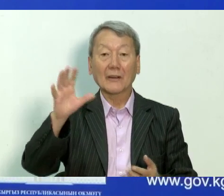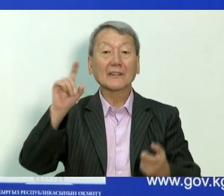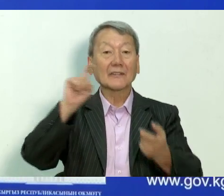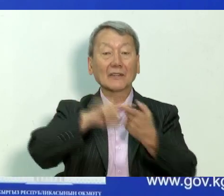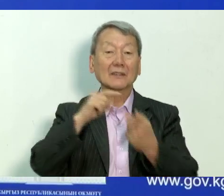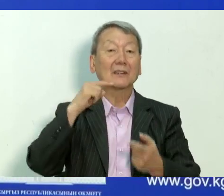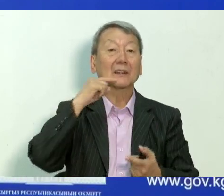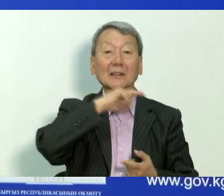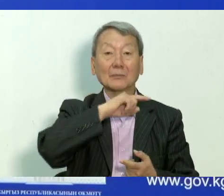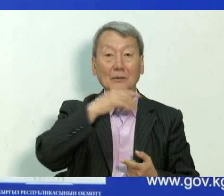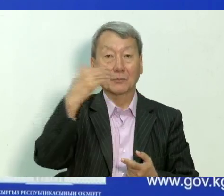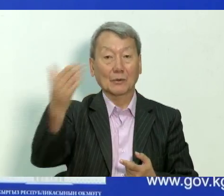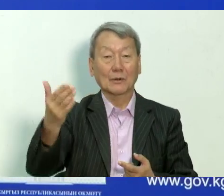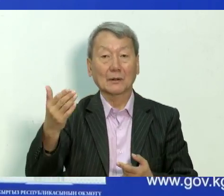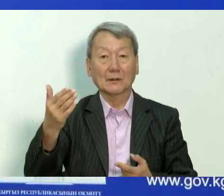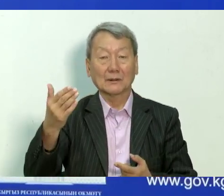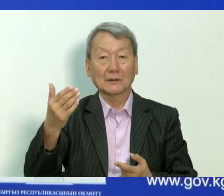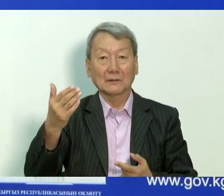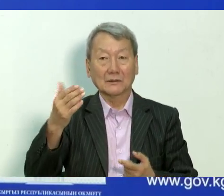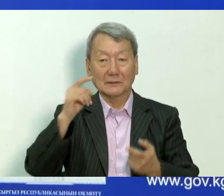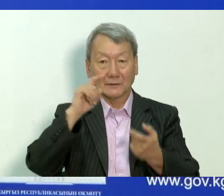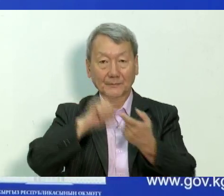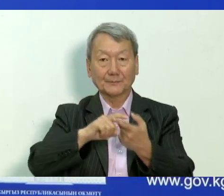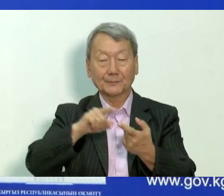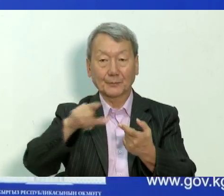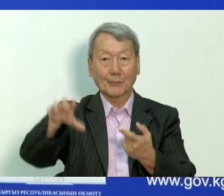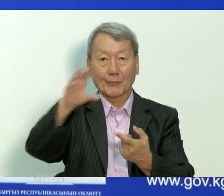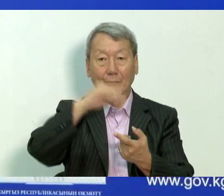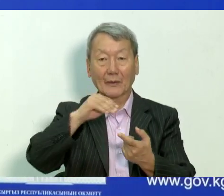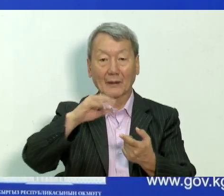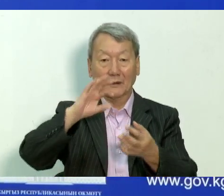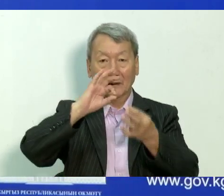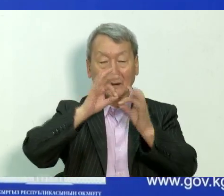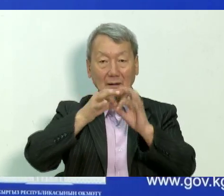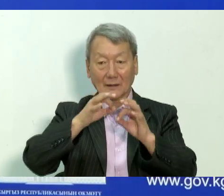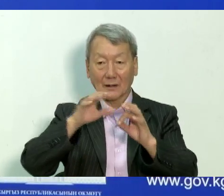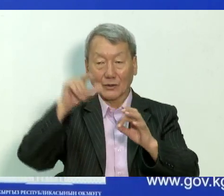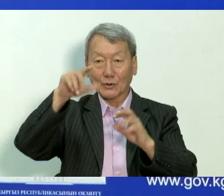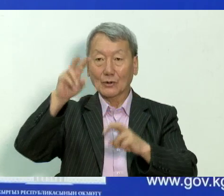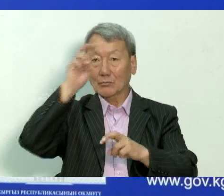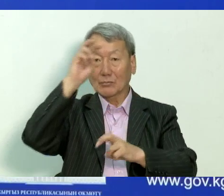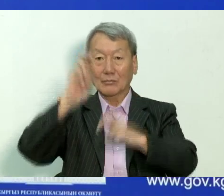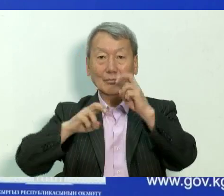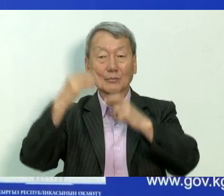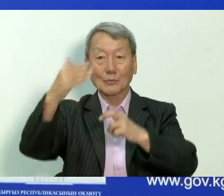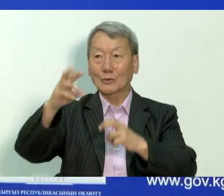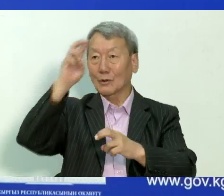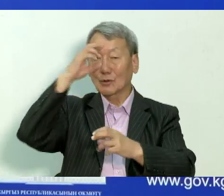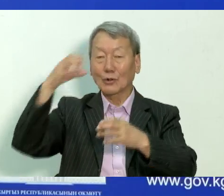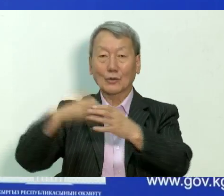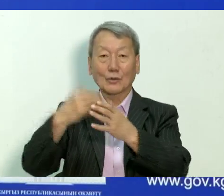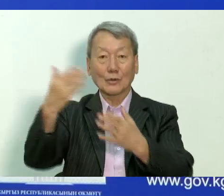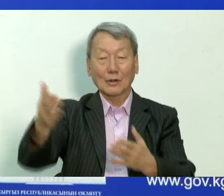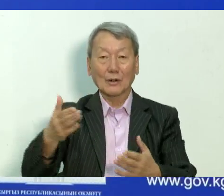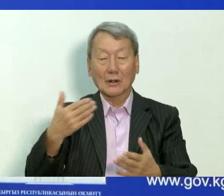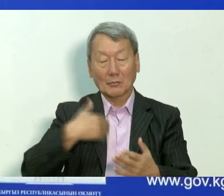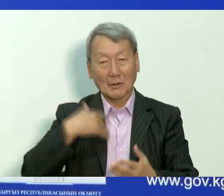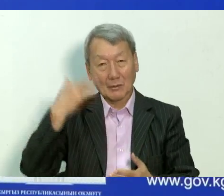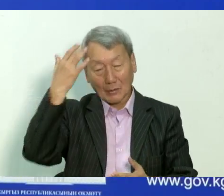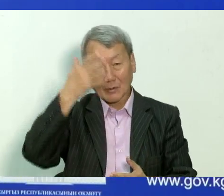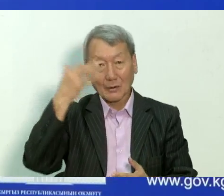экономиканын тармагына дагы тийиштүү мындай өзүнүн корректировкасын киргизет. Бирок ошого карабастан, мен